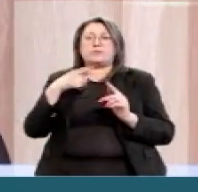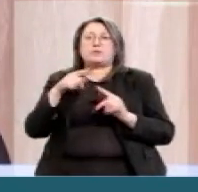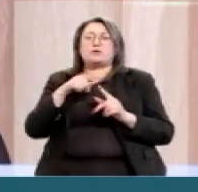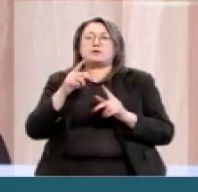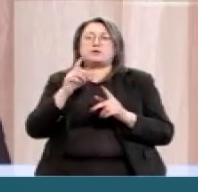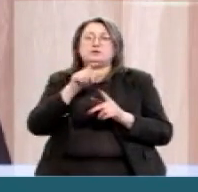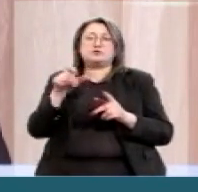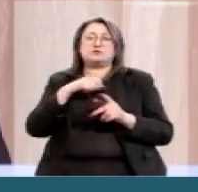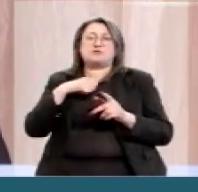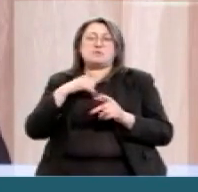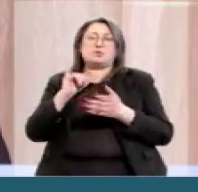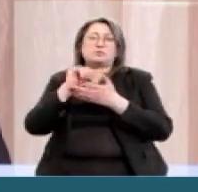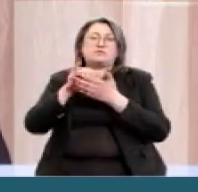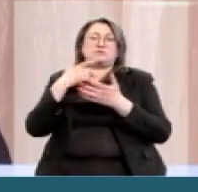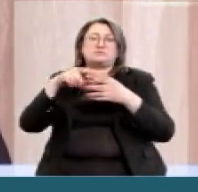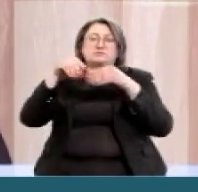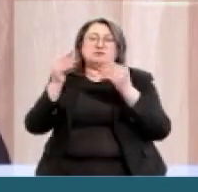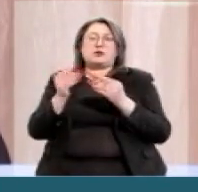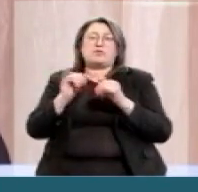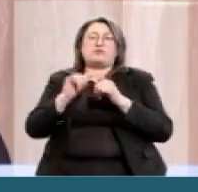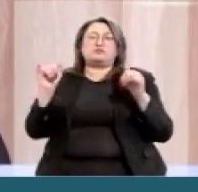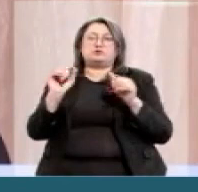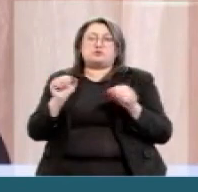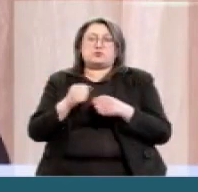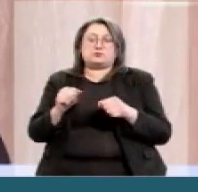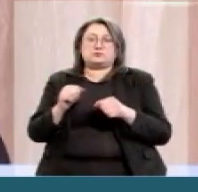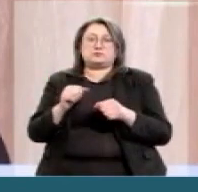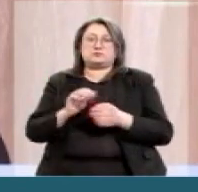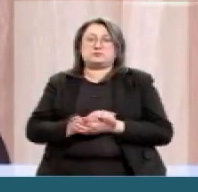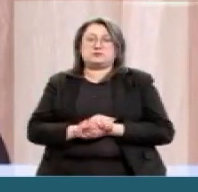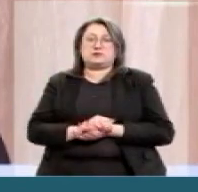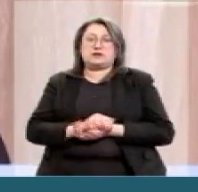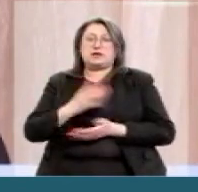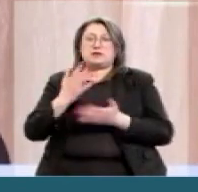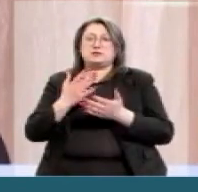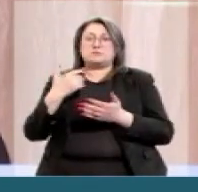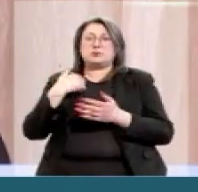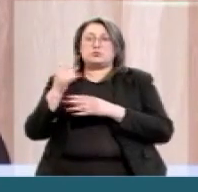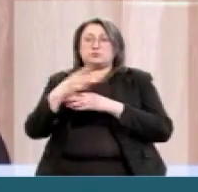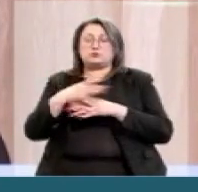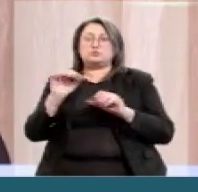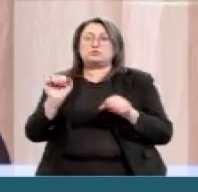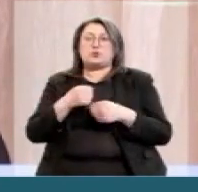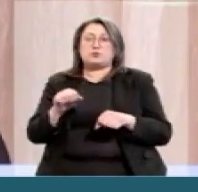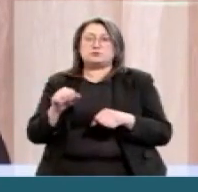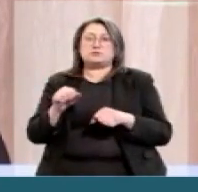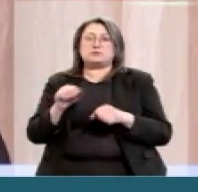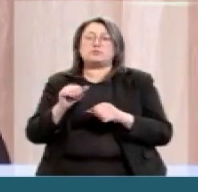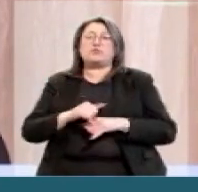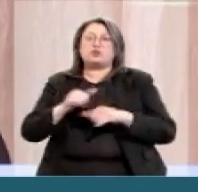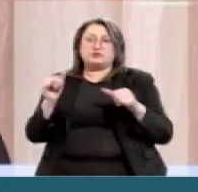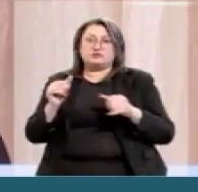алып тастасақ, интернет жылдамдығы артады. Обаған ауылындағы тәжірибе бұрын тиімділігін көрсетті. Алдағы уақытта бюджеттен